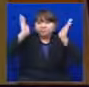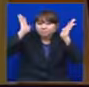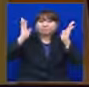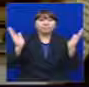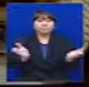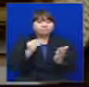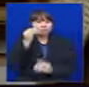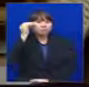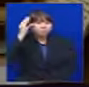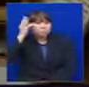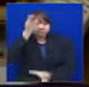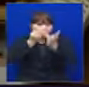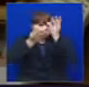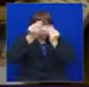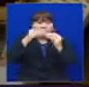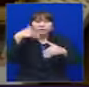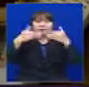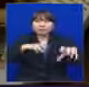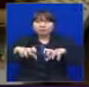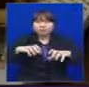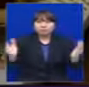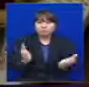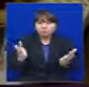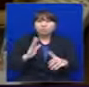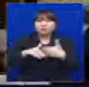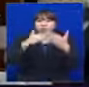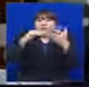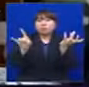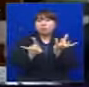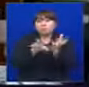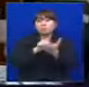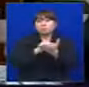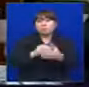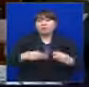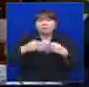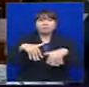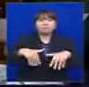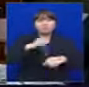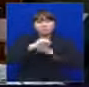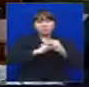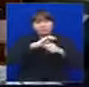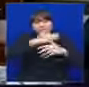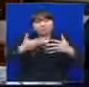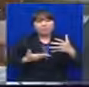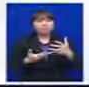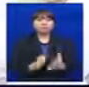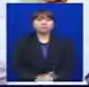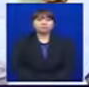างการรับรู้และจัดกิจกรรมรณรงค์เพื่อพัฒนาคุณภาพการบริการให้แก่ประชาชนตลอดทั้งปี